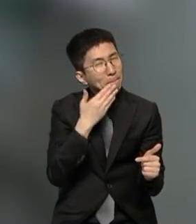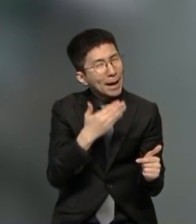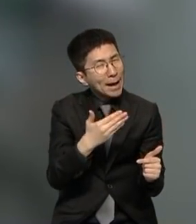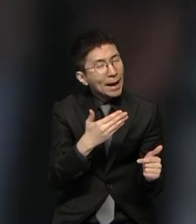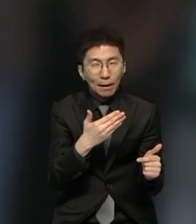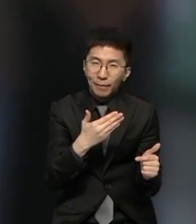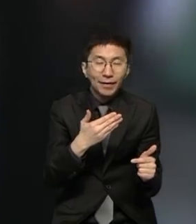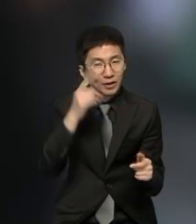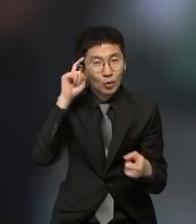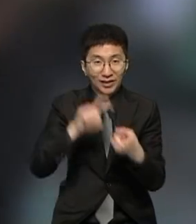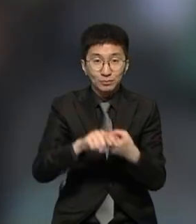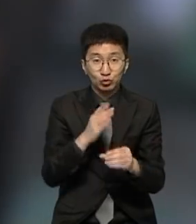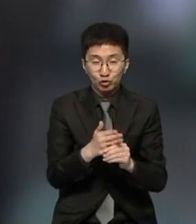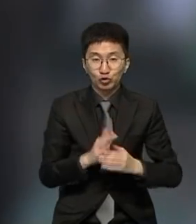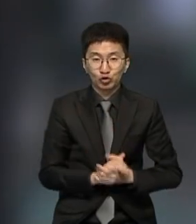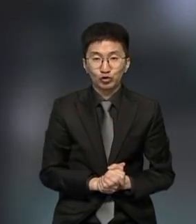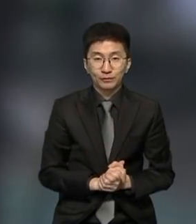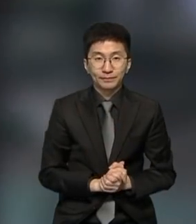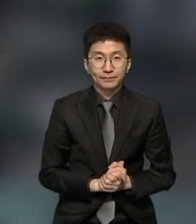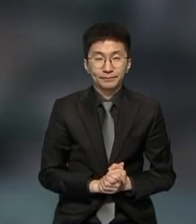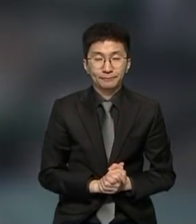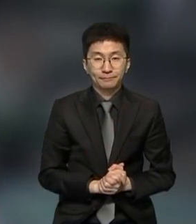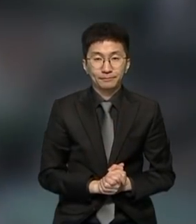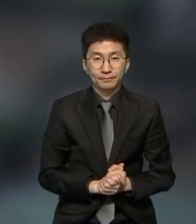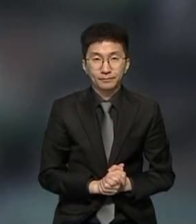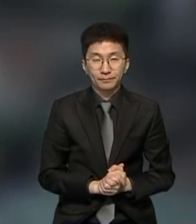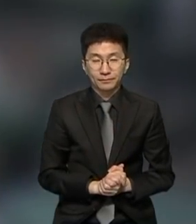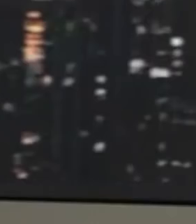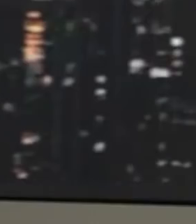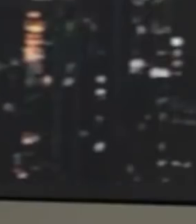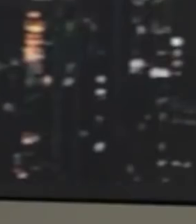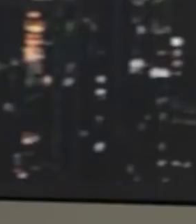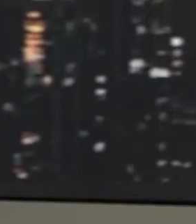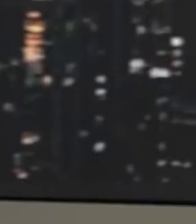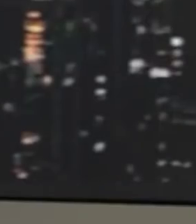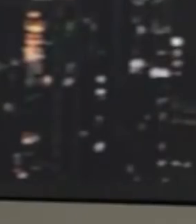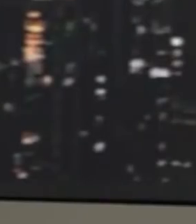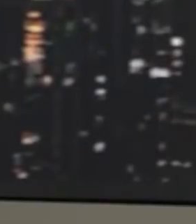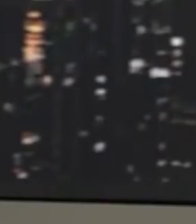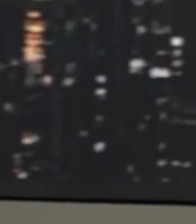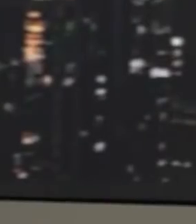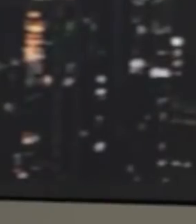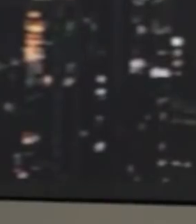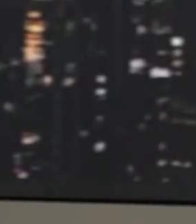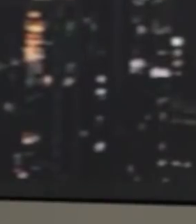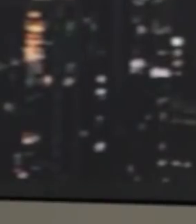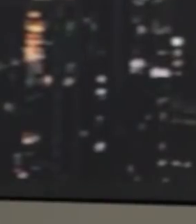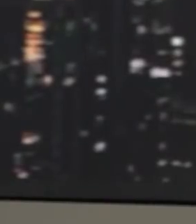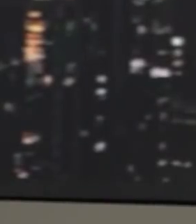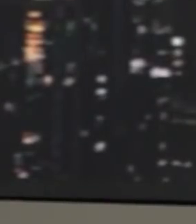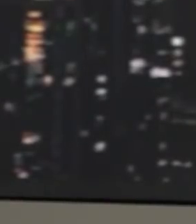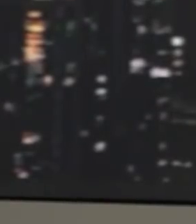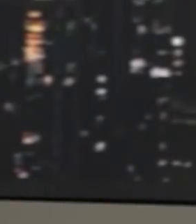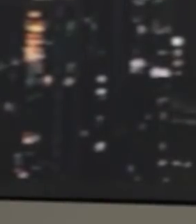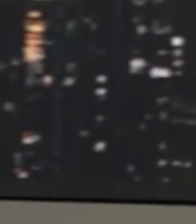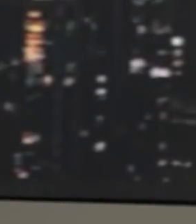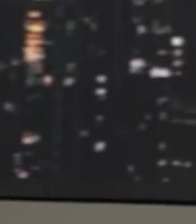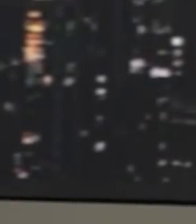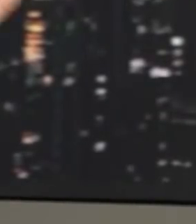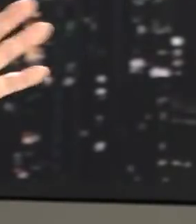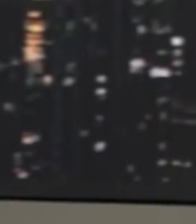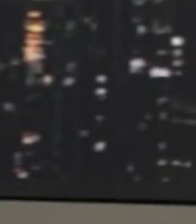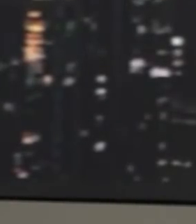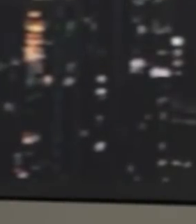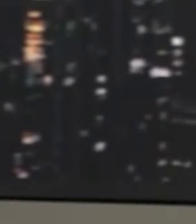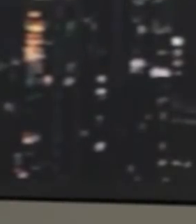있을지 주목됩니다. SBS 한소희입니다. 네, 안녕하십니까. 김현우입니다. 더 많은 뉴스와 라이브 이벤트를 보고